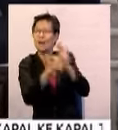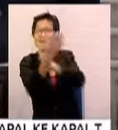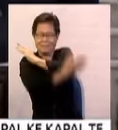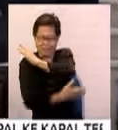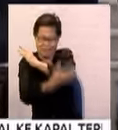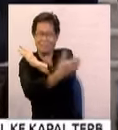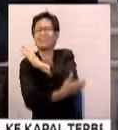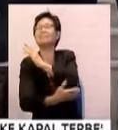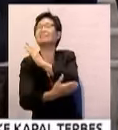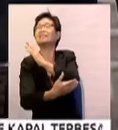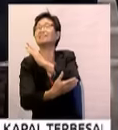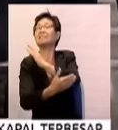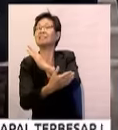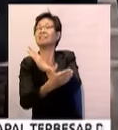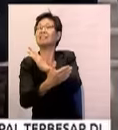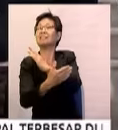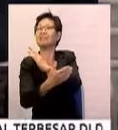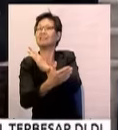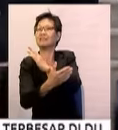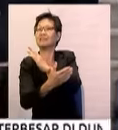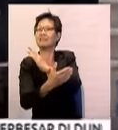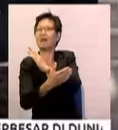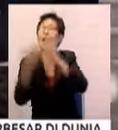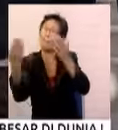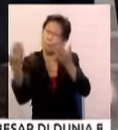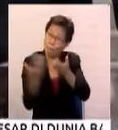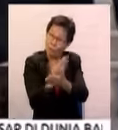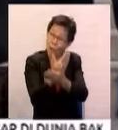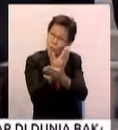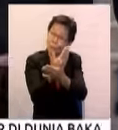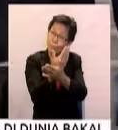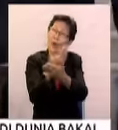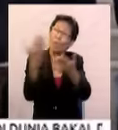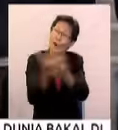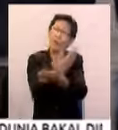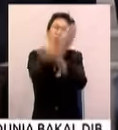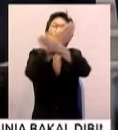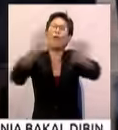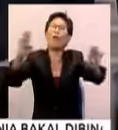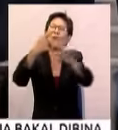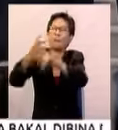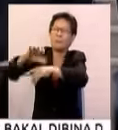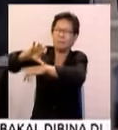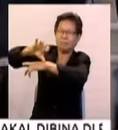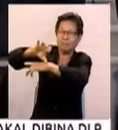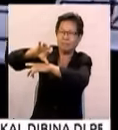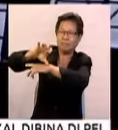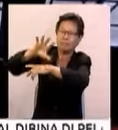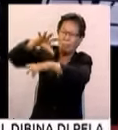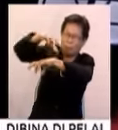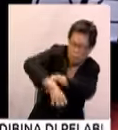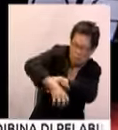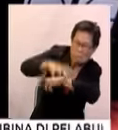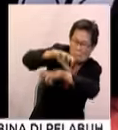negara yang baru saja bebas daripada cengkaman penjajah.